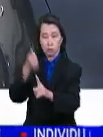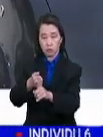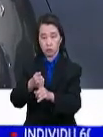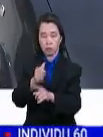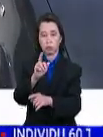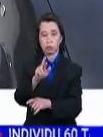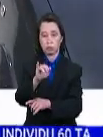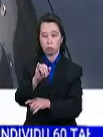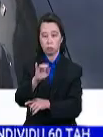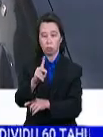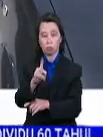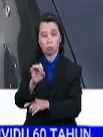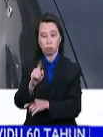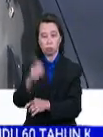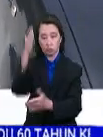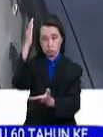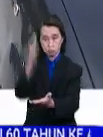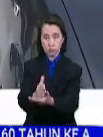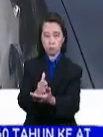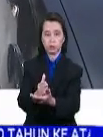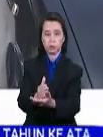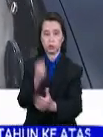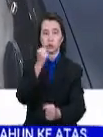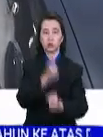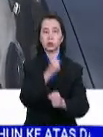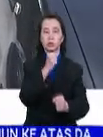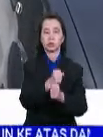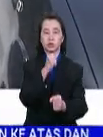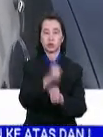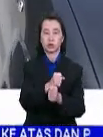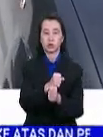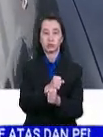untuk memberhentikan kerja-kerja